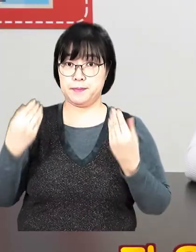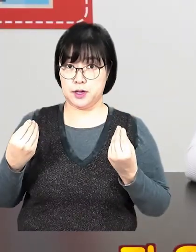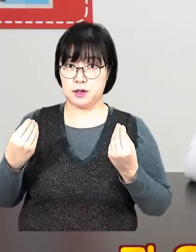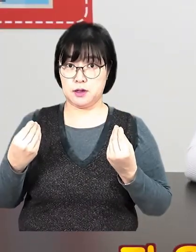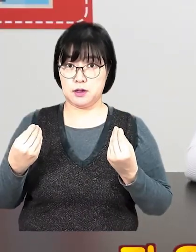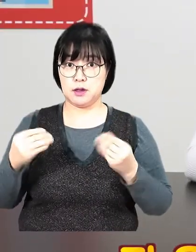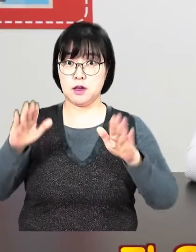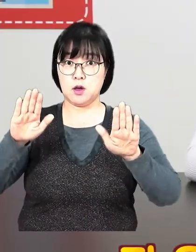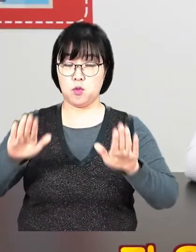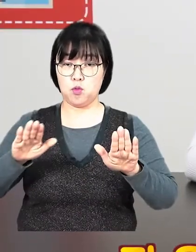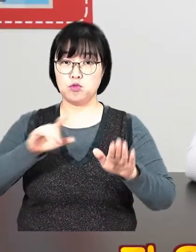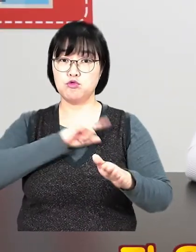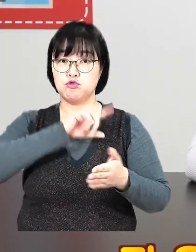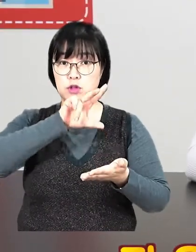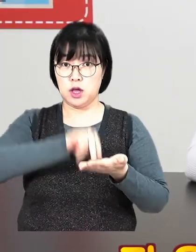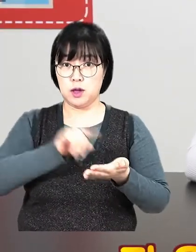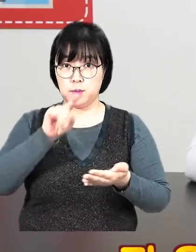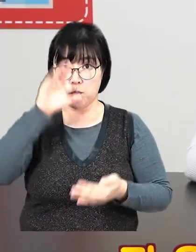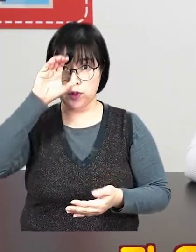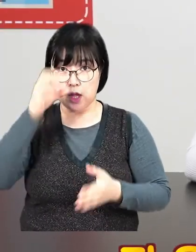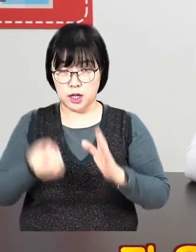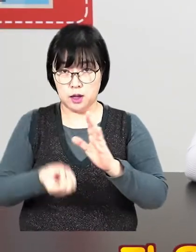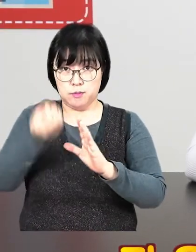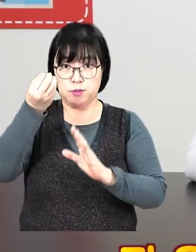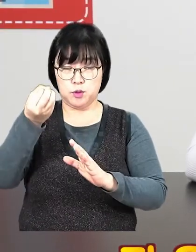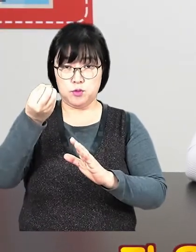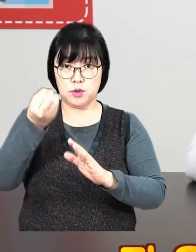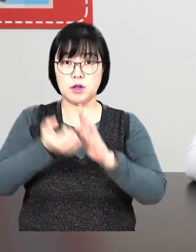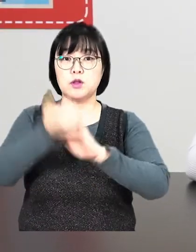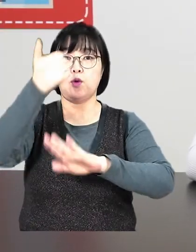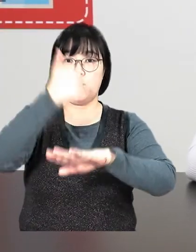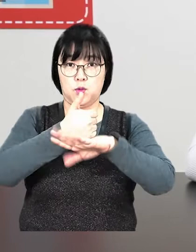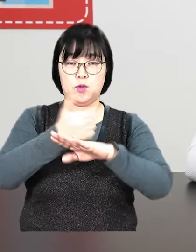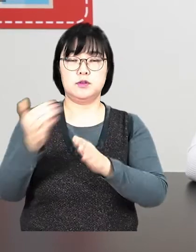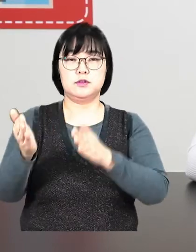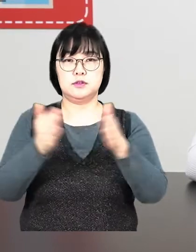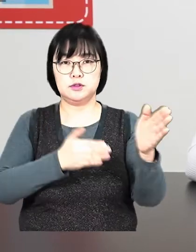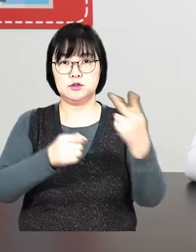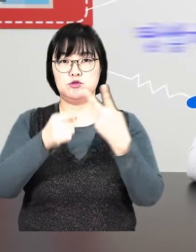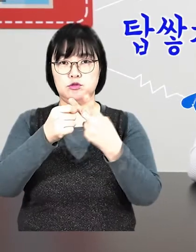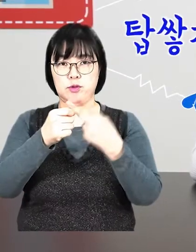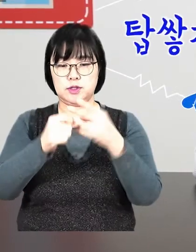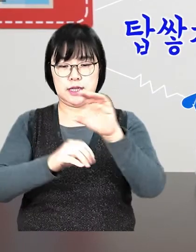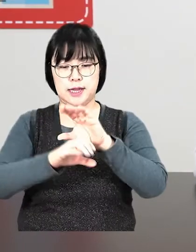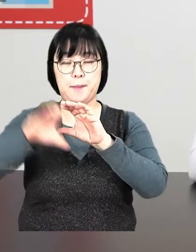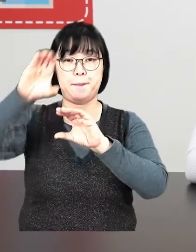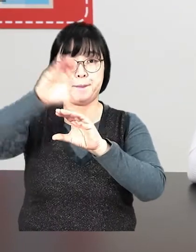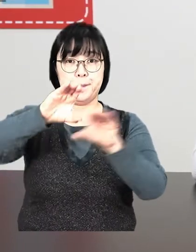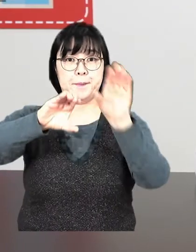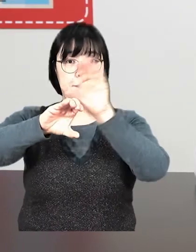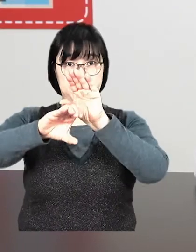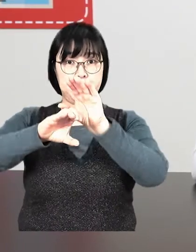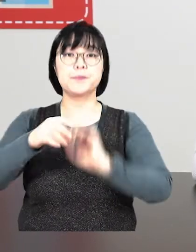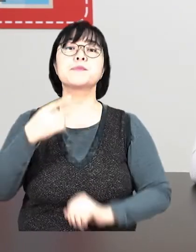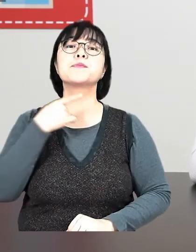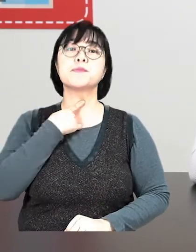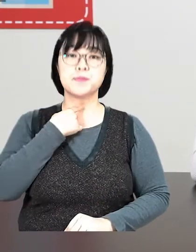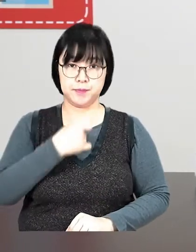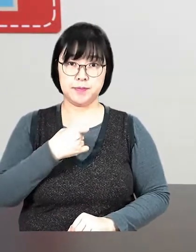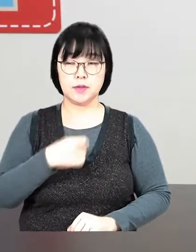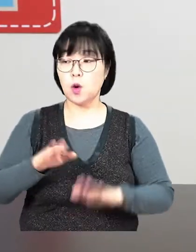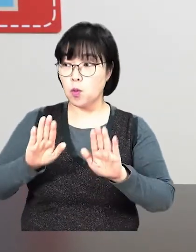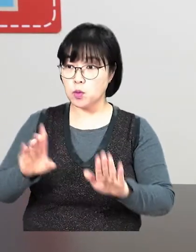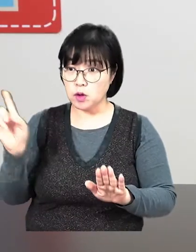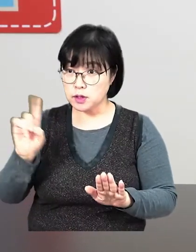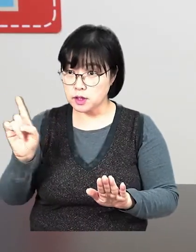자 오늘 미션 달걀 띄우기 해봤고요. 그 다음에 이렇게 탑 쌓기. 탑 쌓기까지 해봤는데.